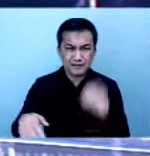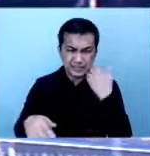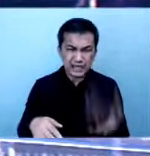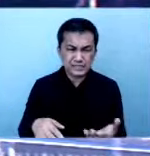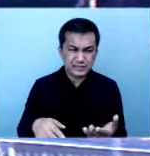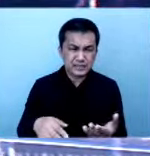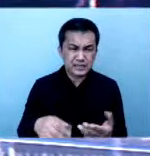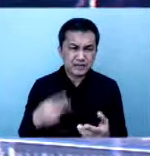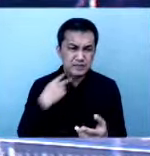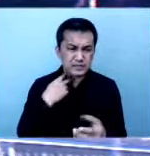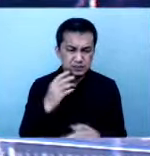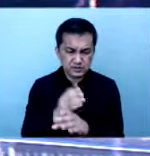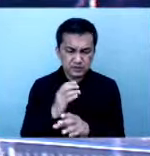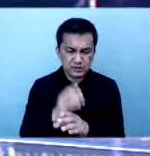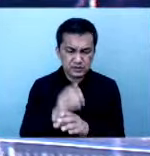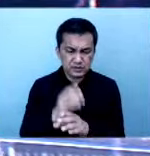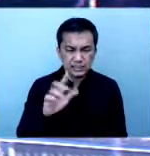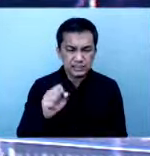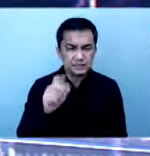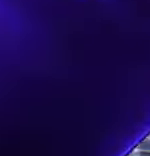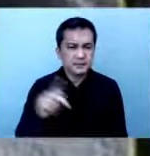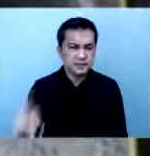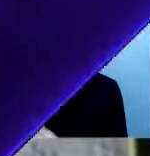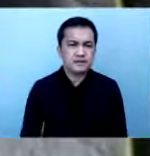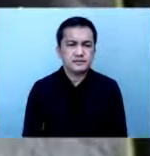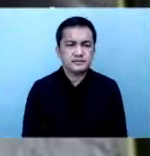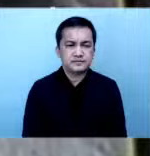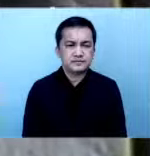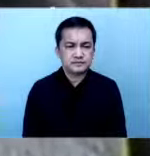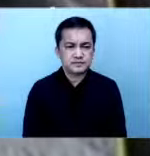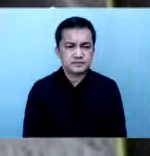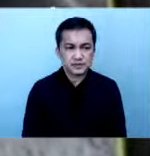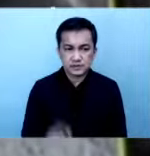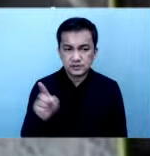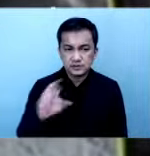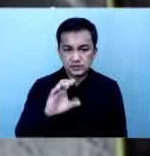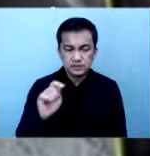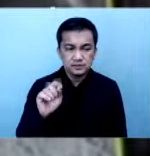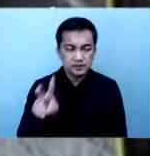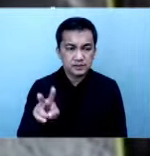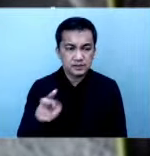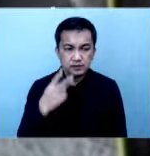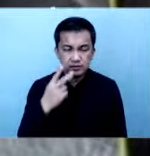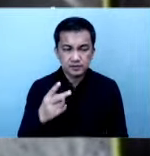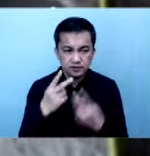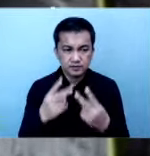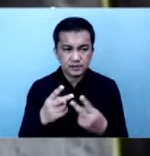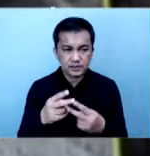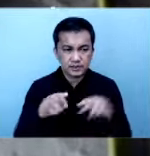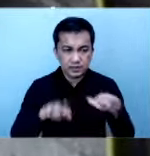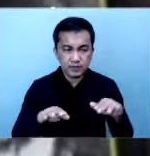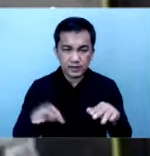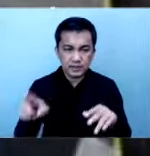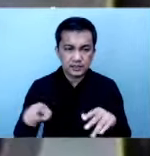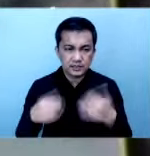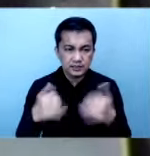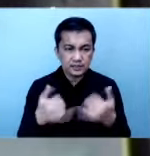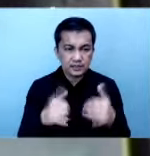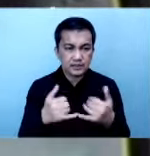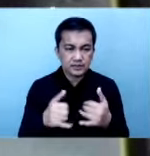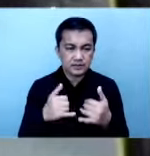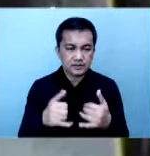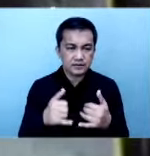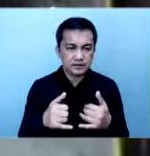sa Angeles City sa Pampanga. Sa kuha po ito ng CCTV, makikita ang dalawang batang iyan na nagtatakbuhan sa